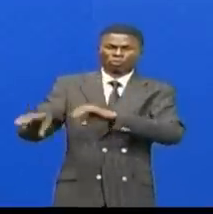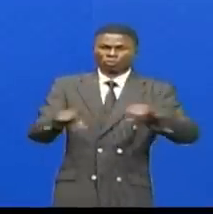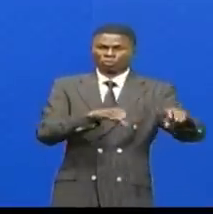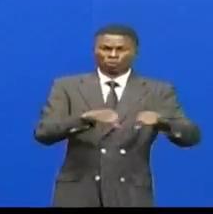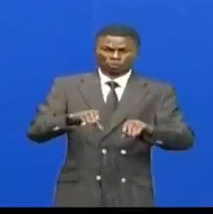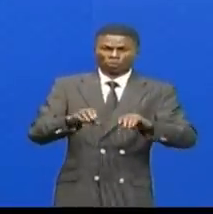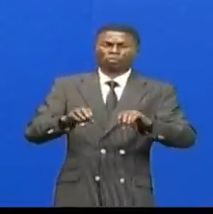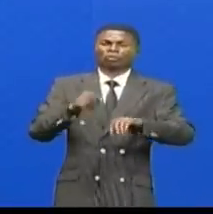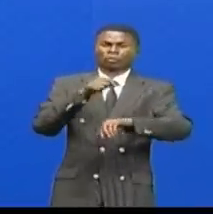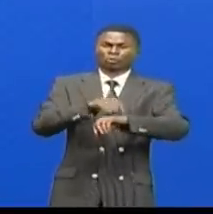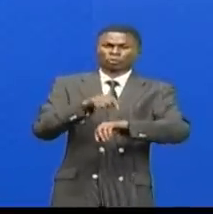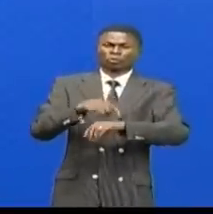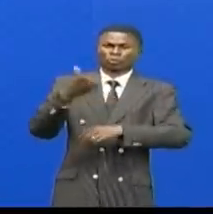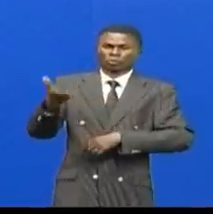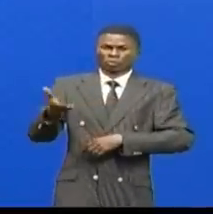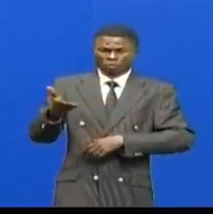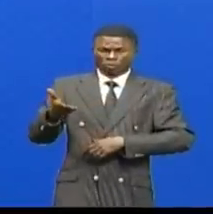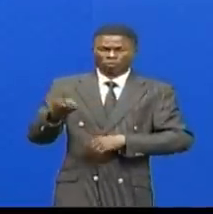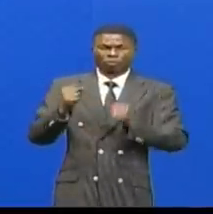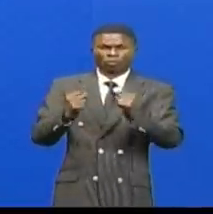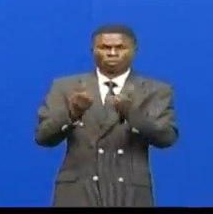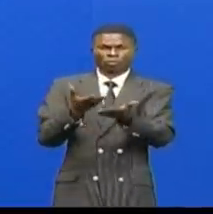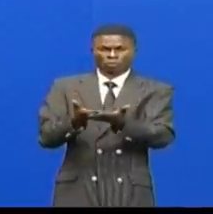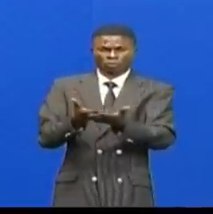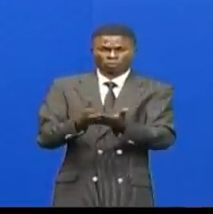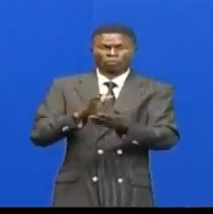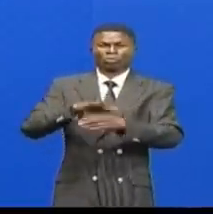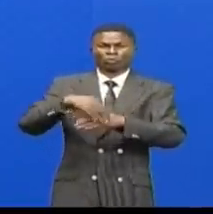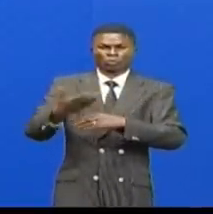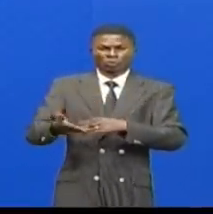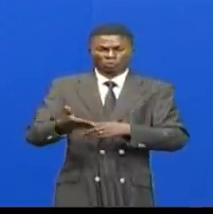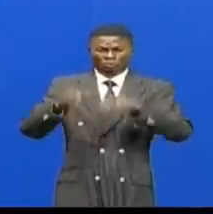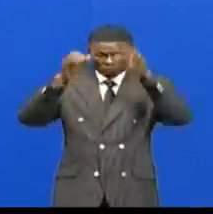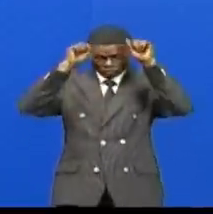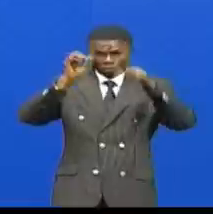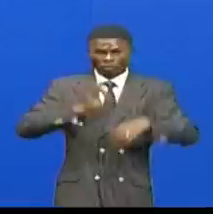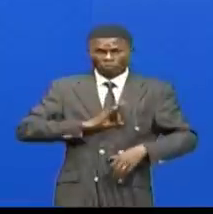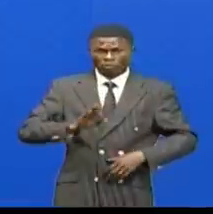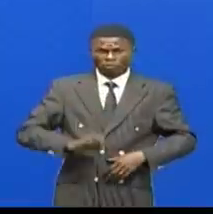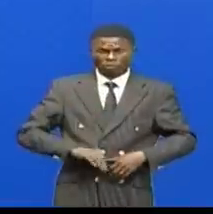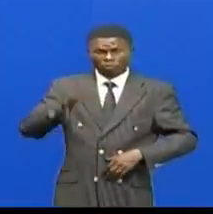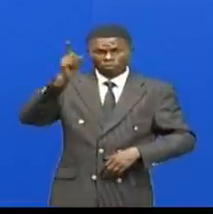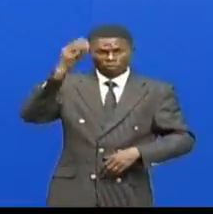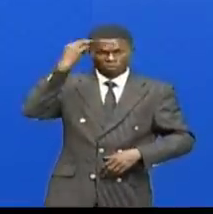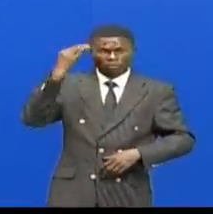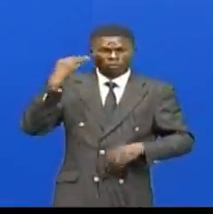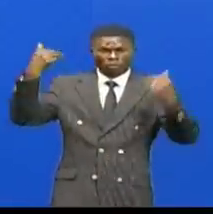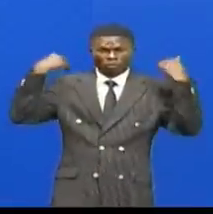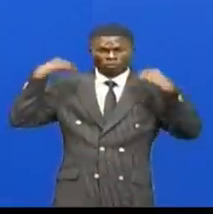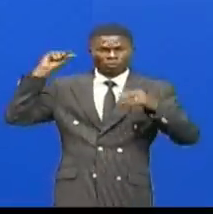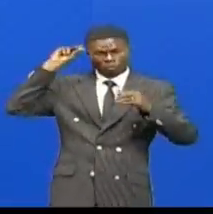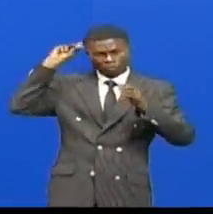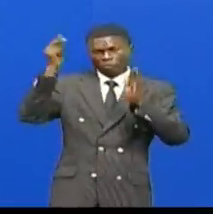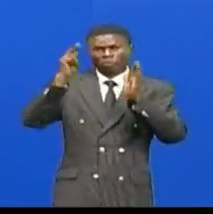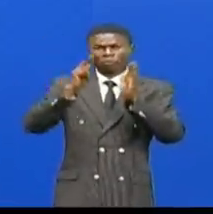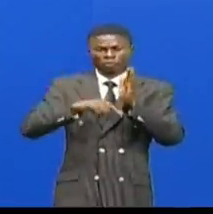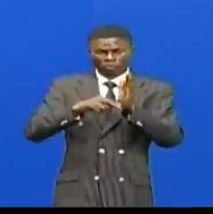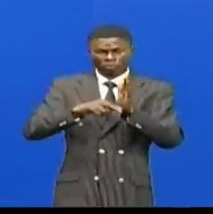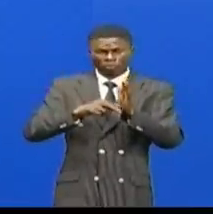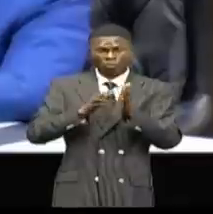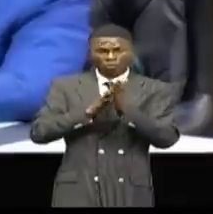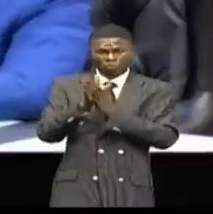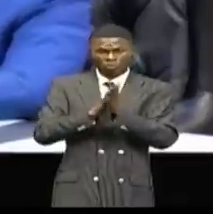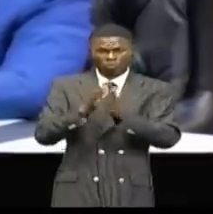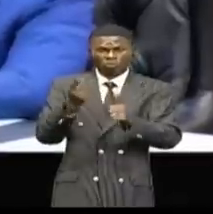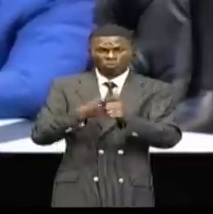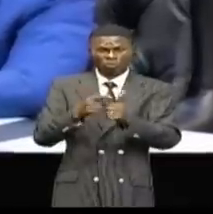cette mandature. À la suite du président de la République, le premier ministre chef du gouvernement s'est focalisé